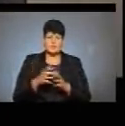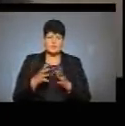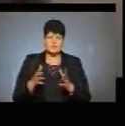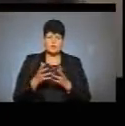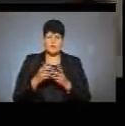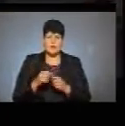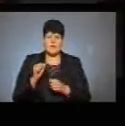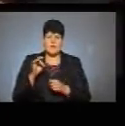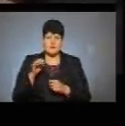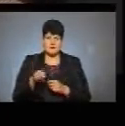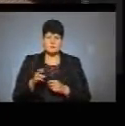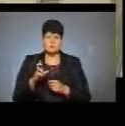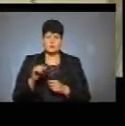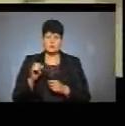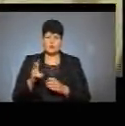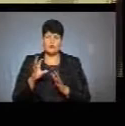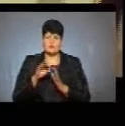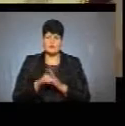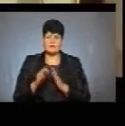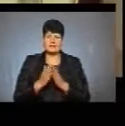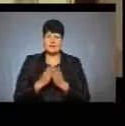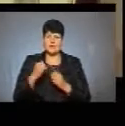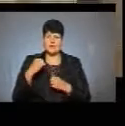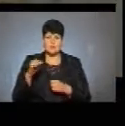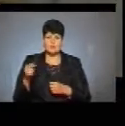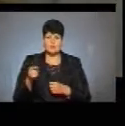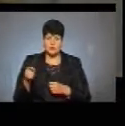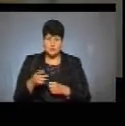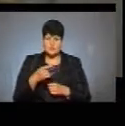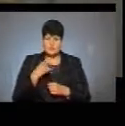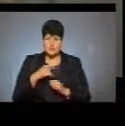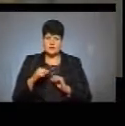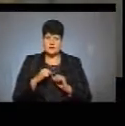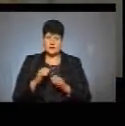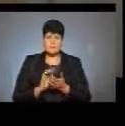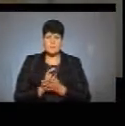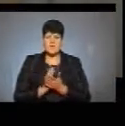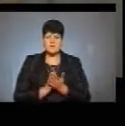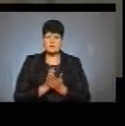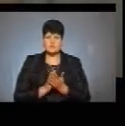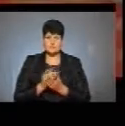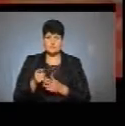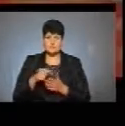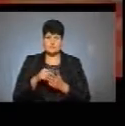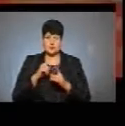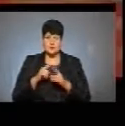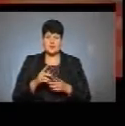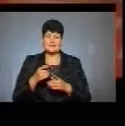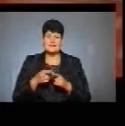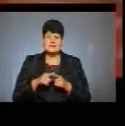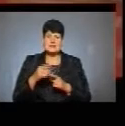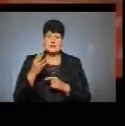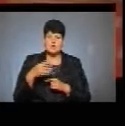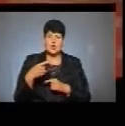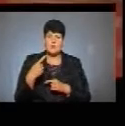кількості артбуків. Його внесли до книги рекордів Тернополя. За словами керівниці прес-служби Тернопільської міськради Мар'яни Зварич, це